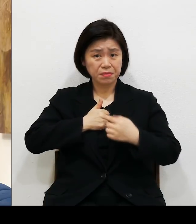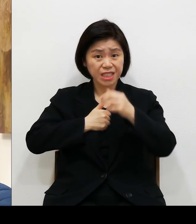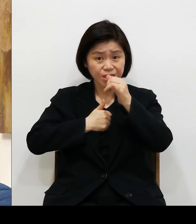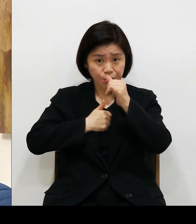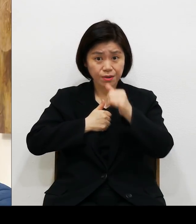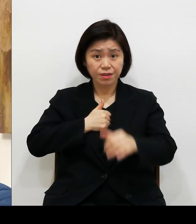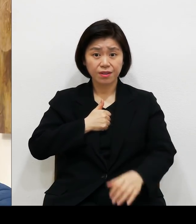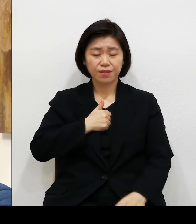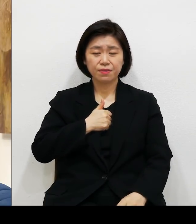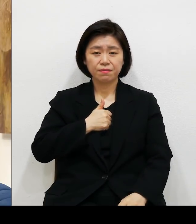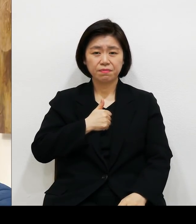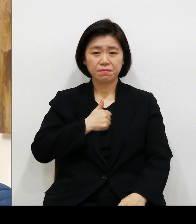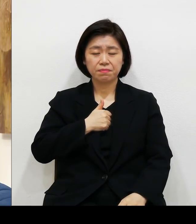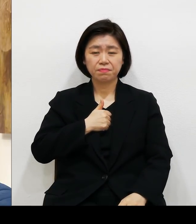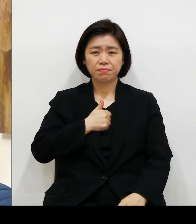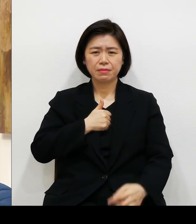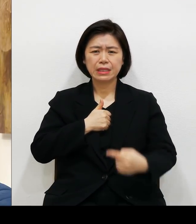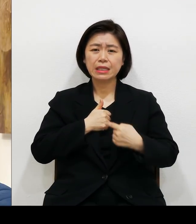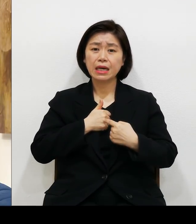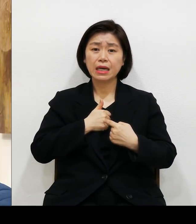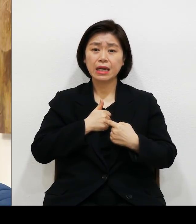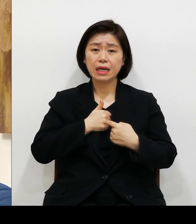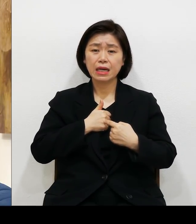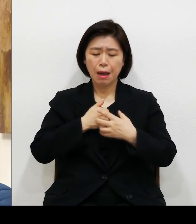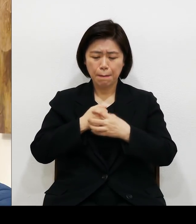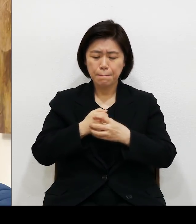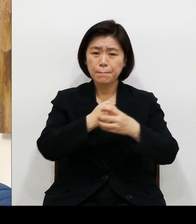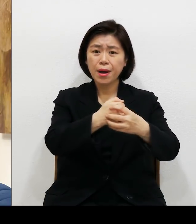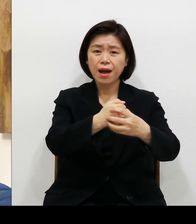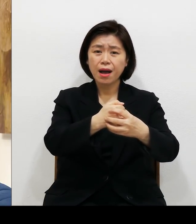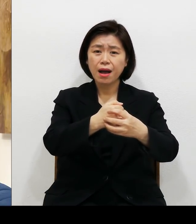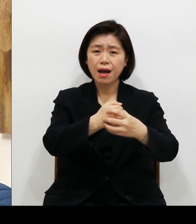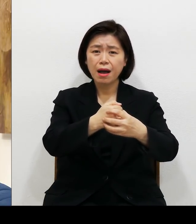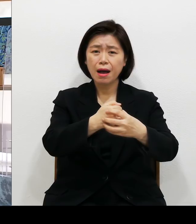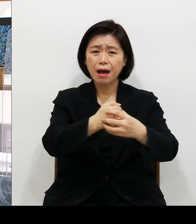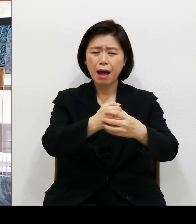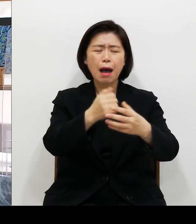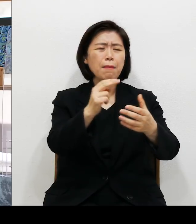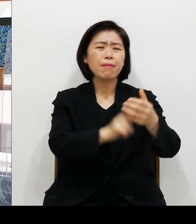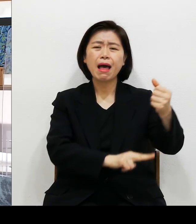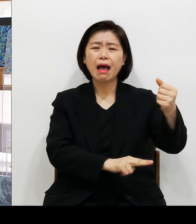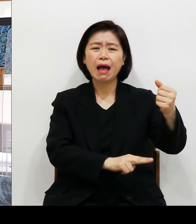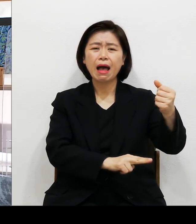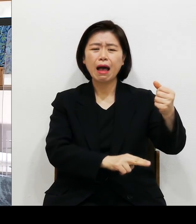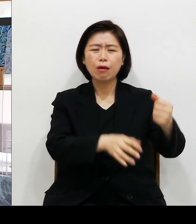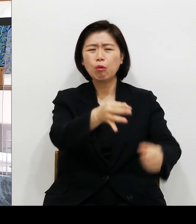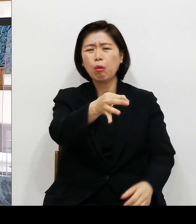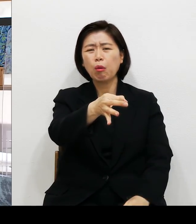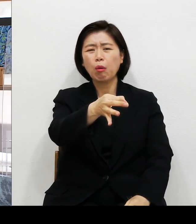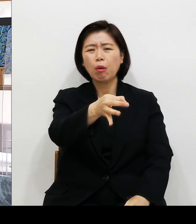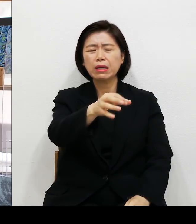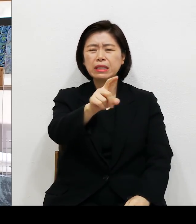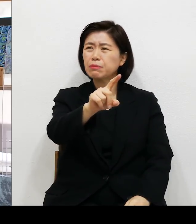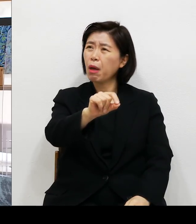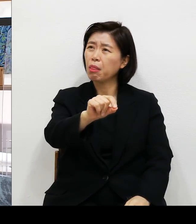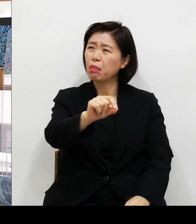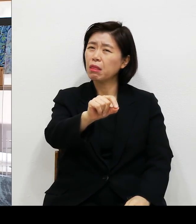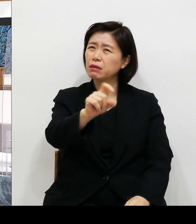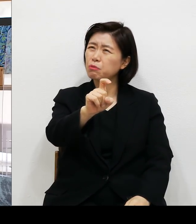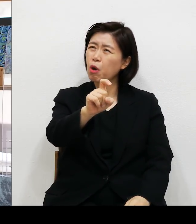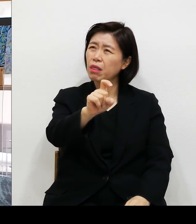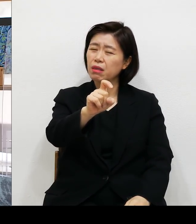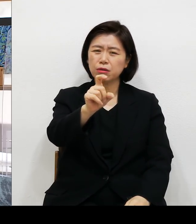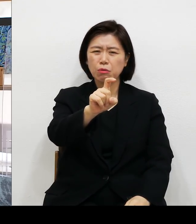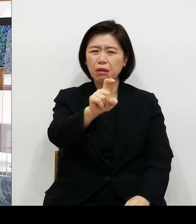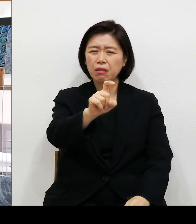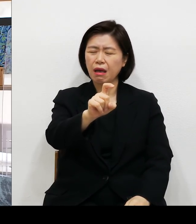자존심이라는 물건이 있으면 네. 그거를 내 마음에서 꺼내서 뭐 시장에다 내다 팔아도 그 누구도 그 10원짜리 한 장 주고 사갈 사람은